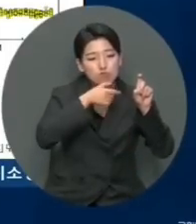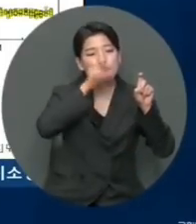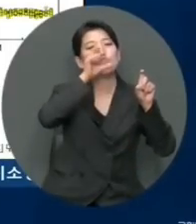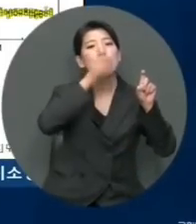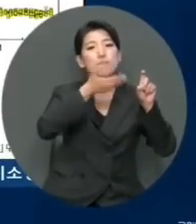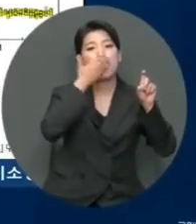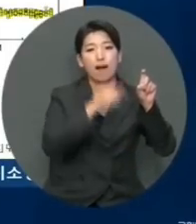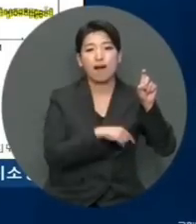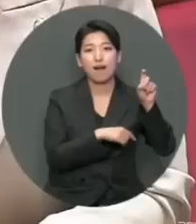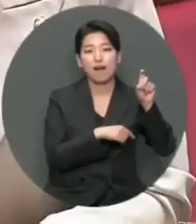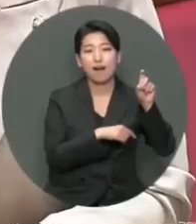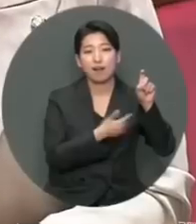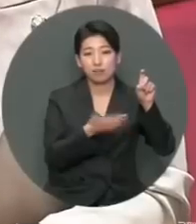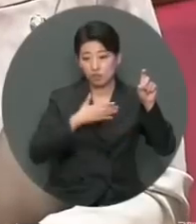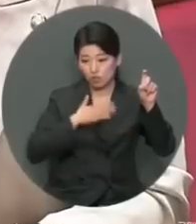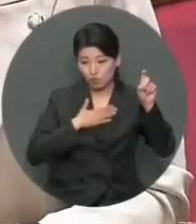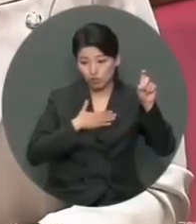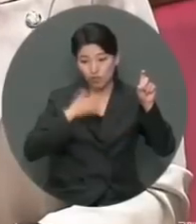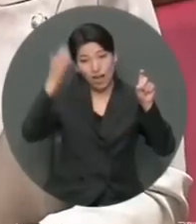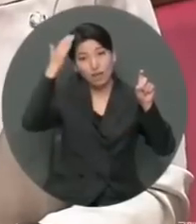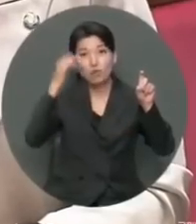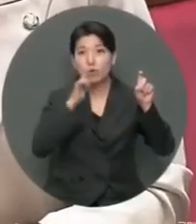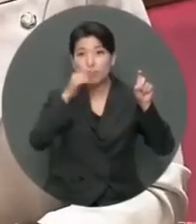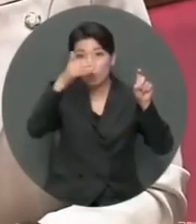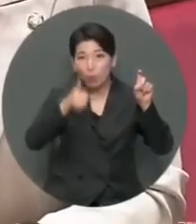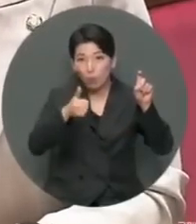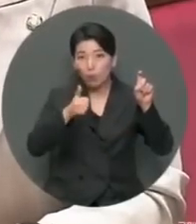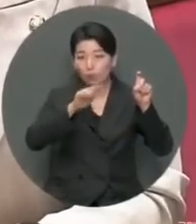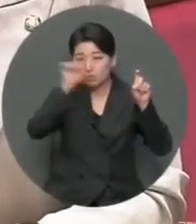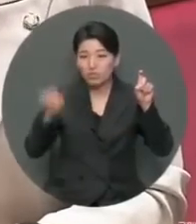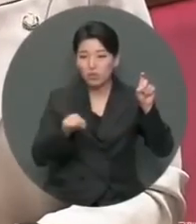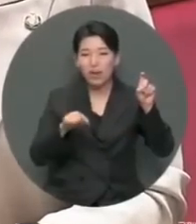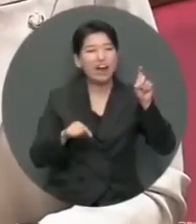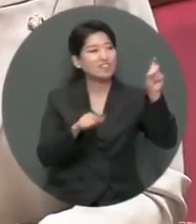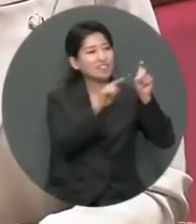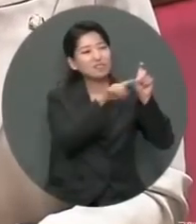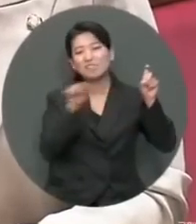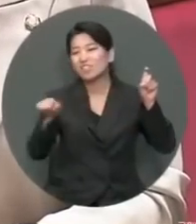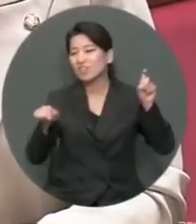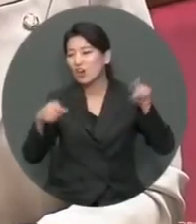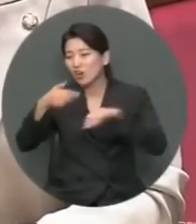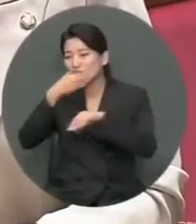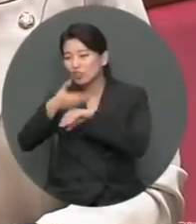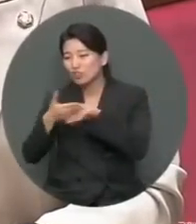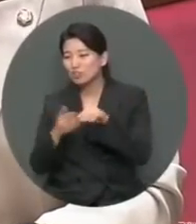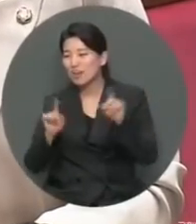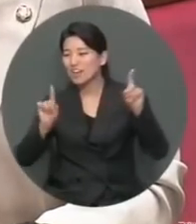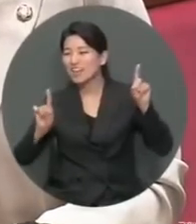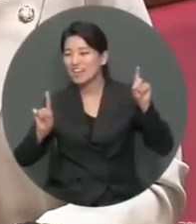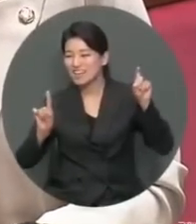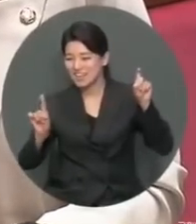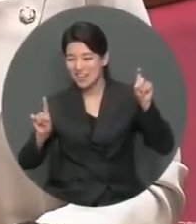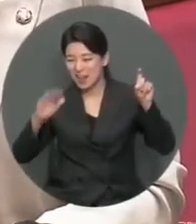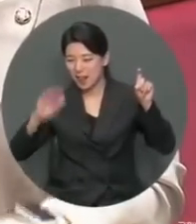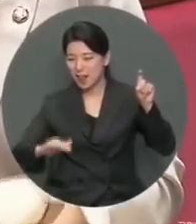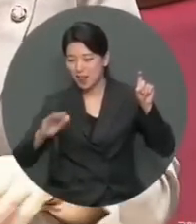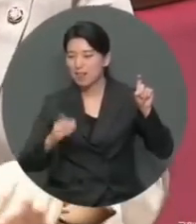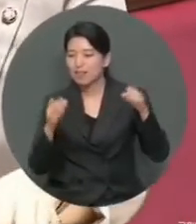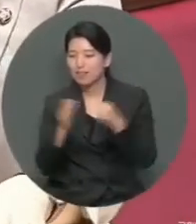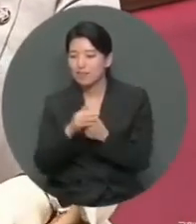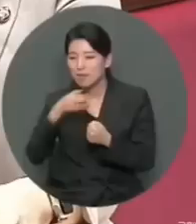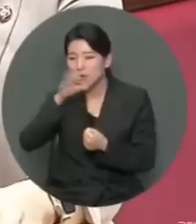후쿠시마 앞바다 세슘 농도는 먹는 물 기준의 한 10분의 1밖에 안 돼요. 라고 하는 얘기들을 막 쏟아내고 있는 거예요. 다음